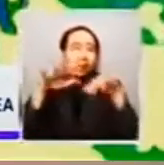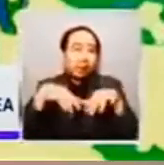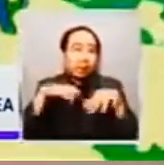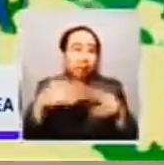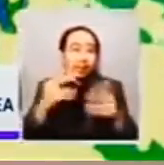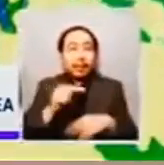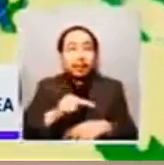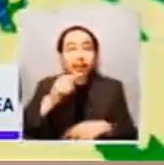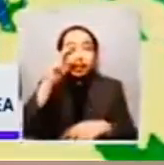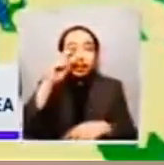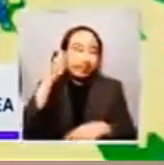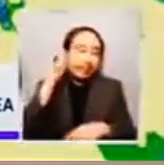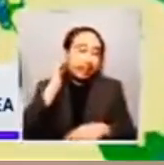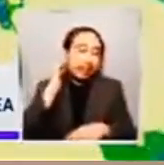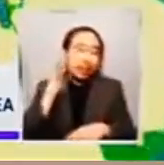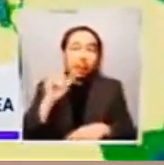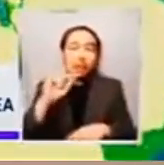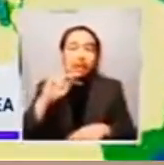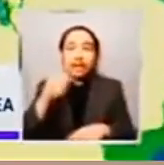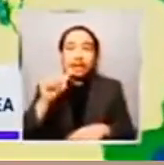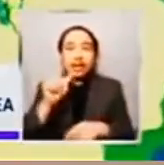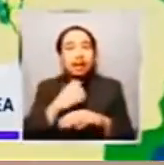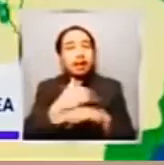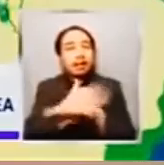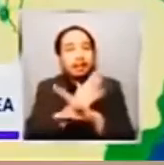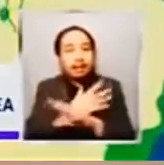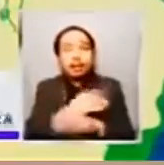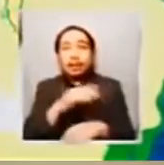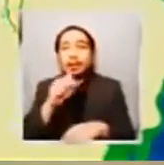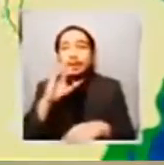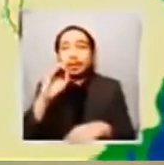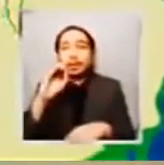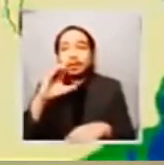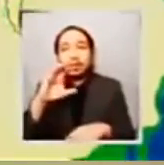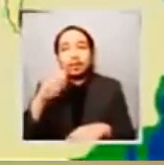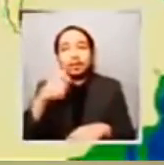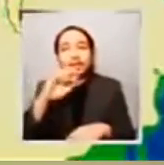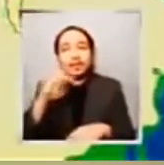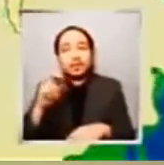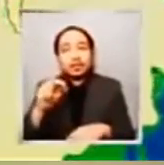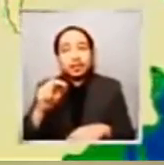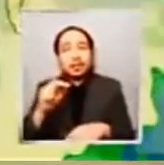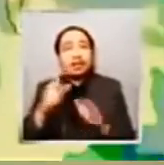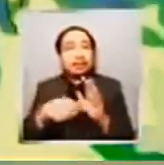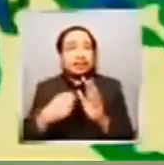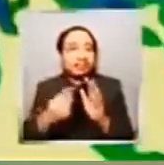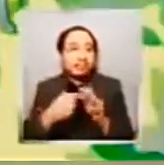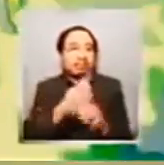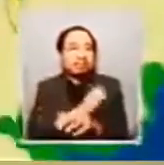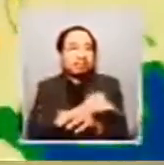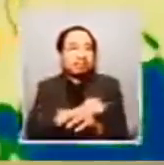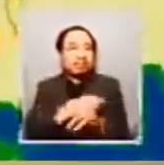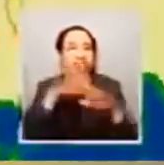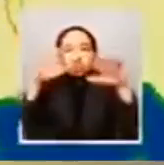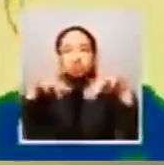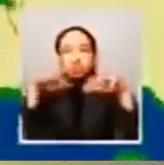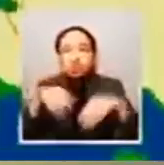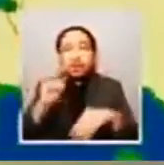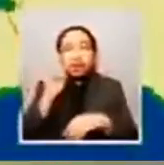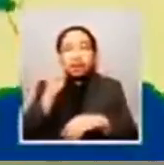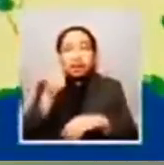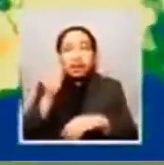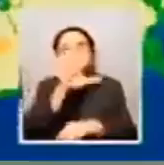Mindanao, Caraga, Davao at Soxarjan, at kumisan may mga malalakas na pag-ulan mga kapuso. At bukas, buong Mindanao na